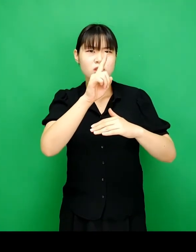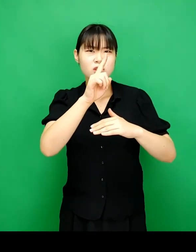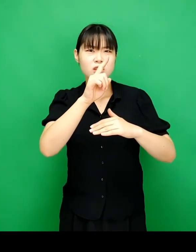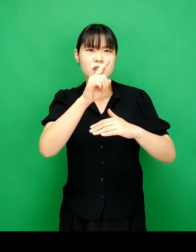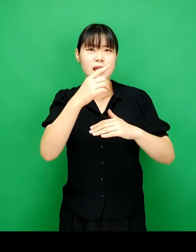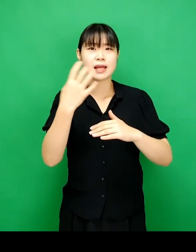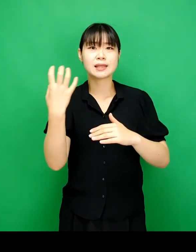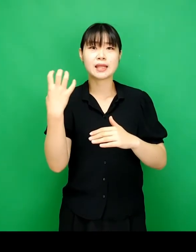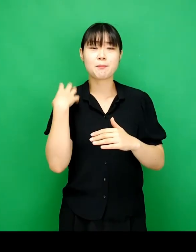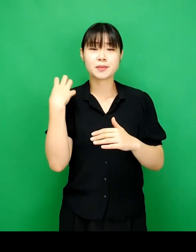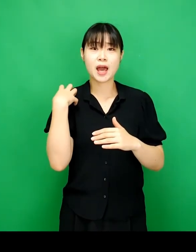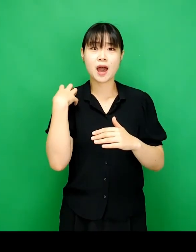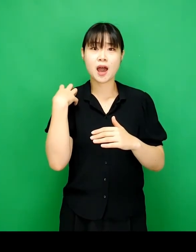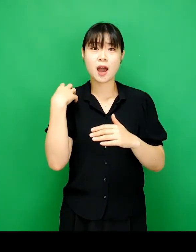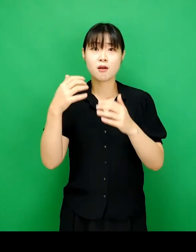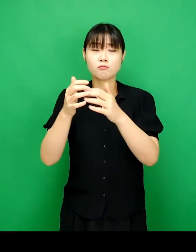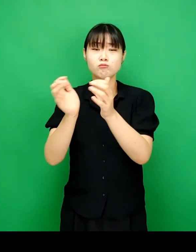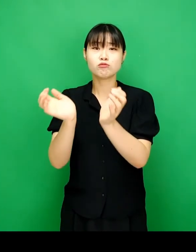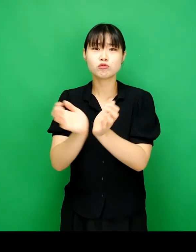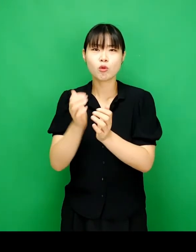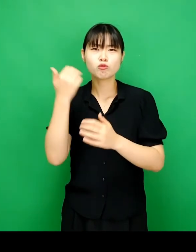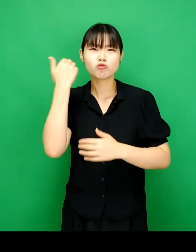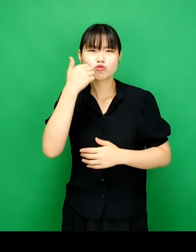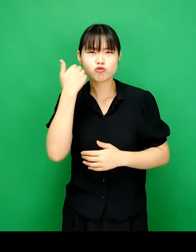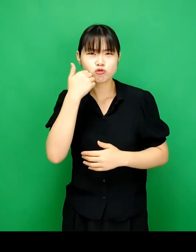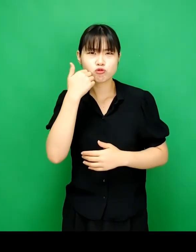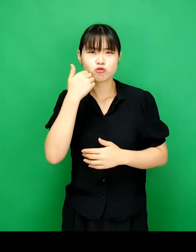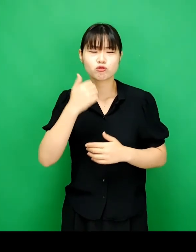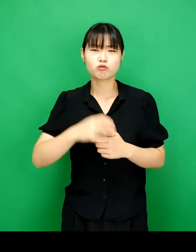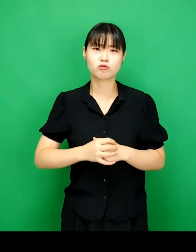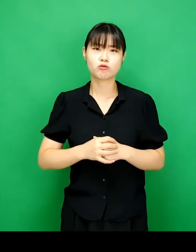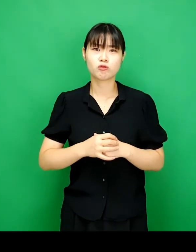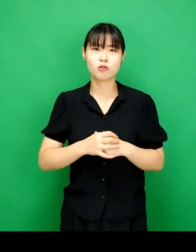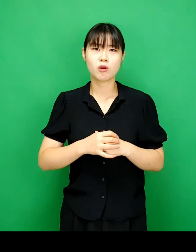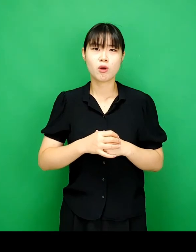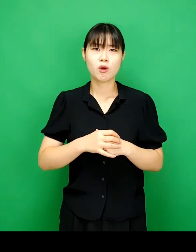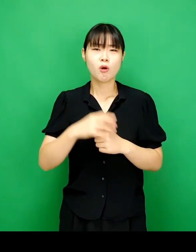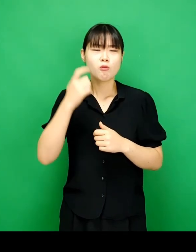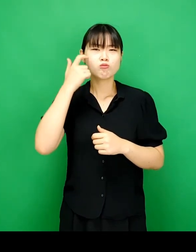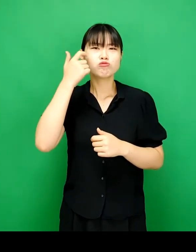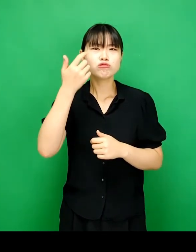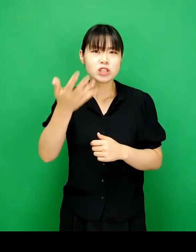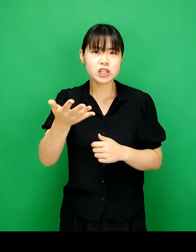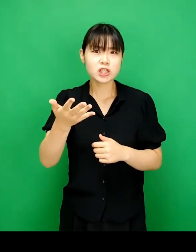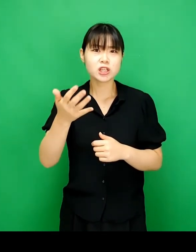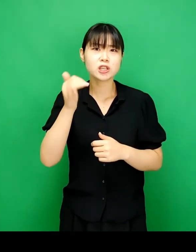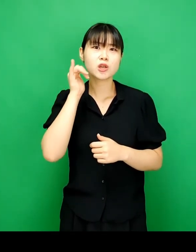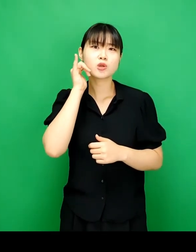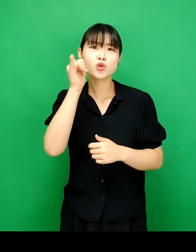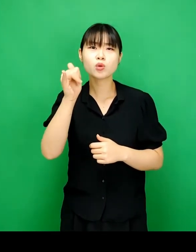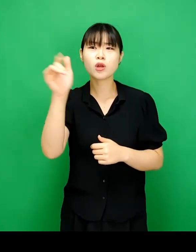어느 단계까지 청구가 진행됐는지, 청구를 담당하고 있는 부서와 공무원은 누군지,